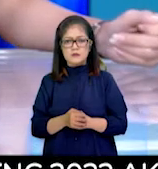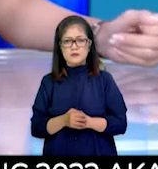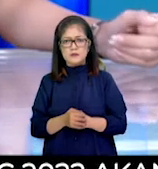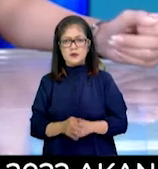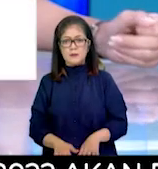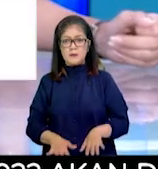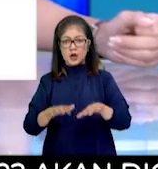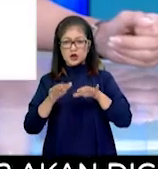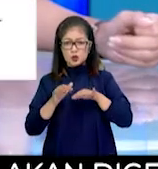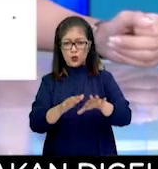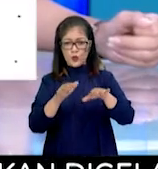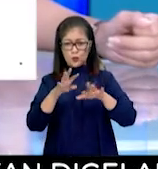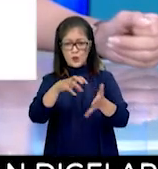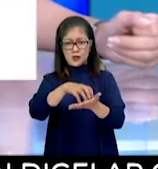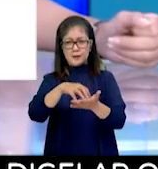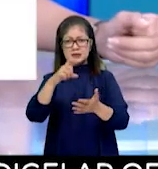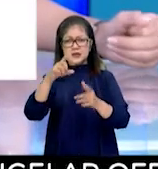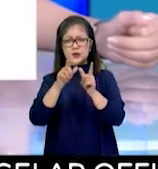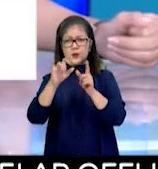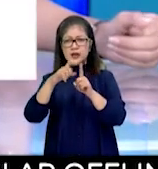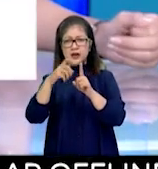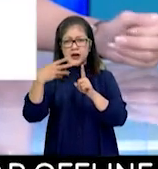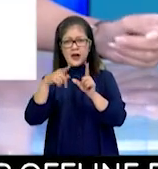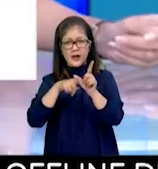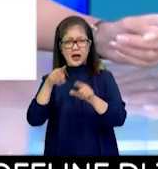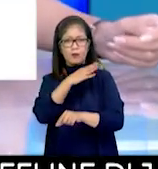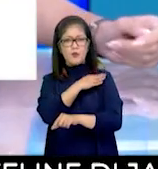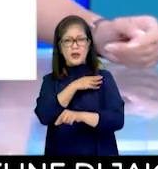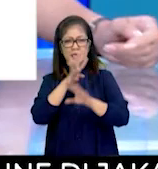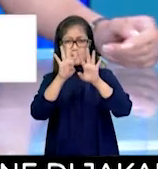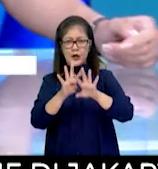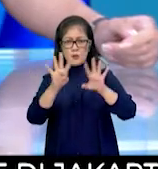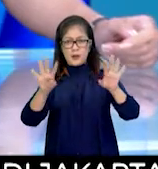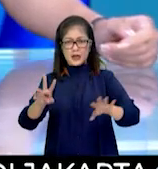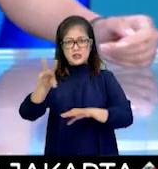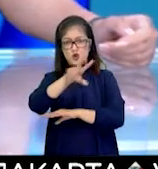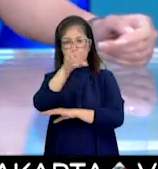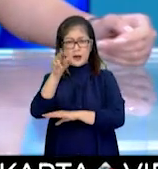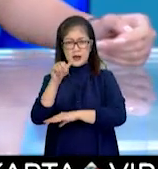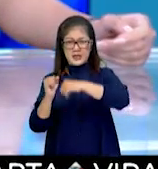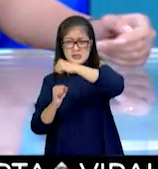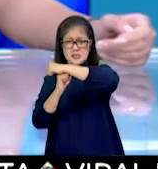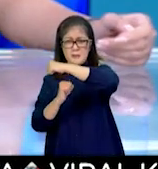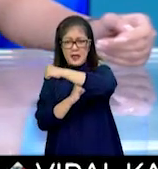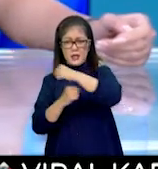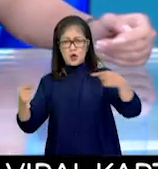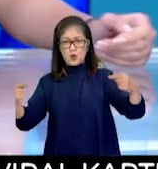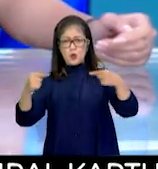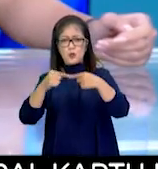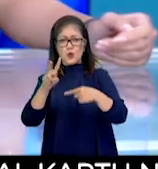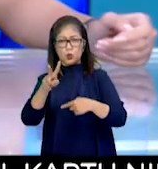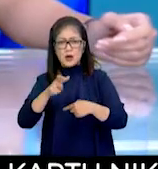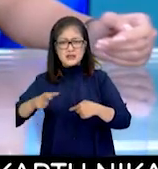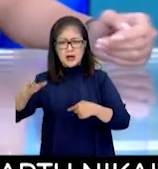Banjir bandang menerjang kawasan Ciwidey, Kabupaten Bandung Barat, Jawa Barat. Sebuah jembatan yang menghubungkan dua kecamatan ambruk terseret banjir.